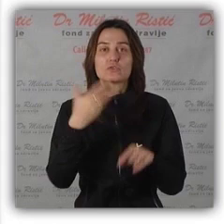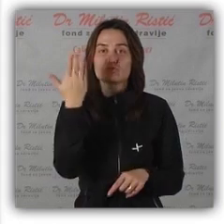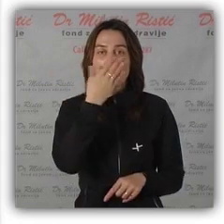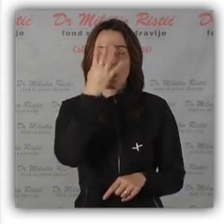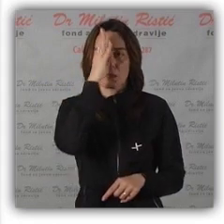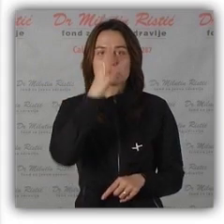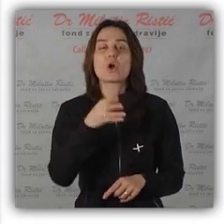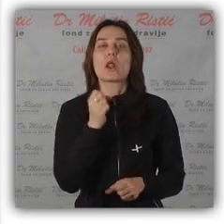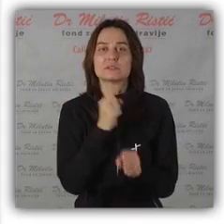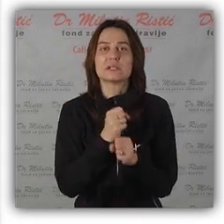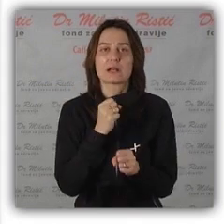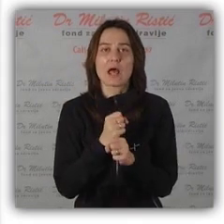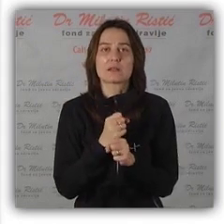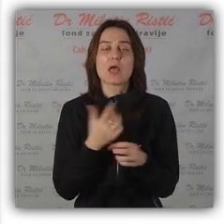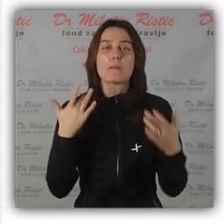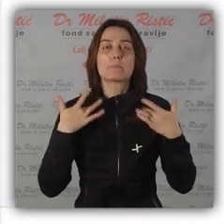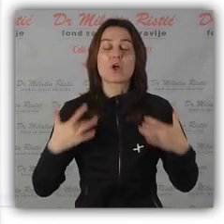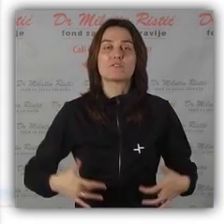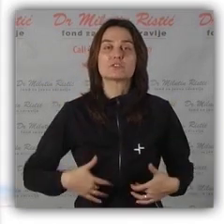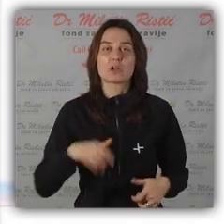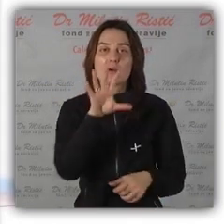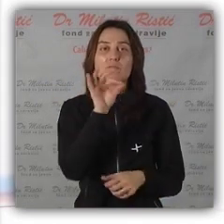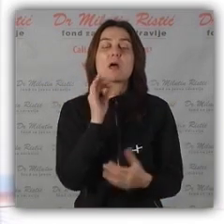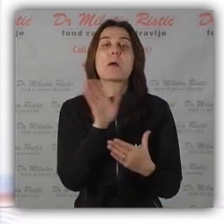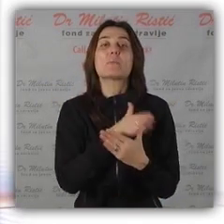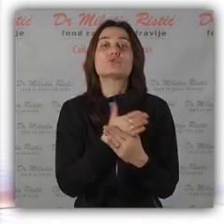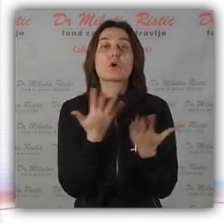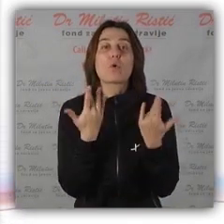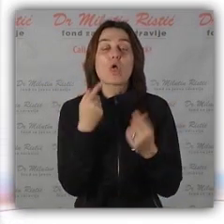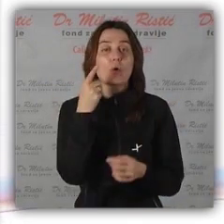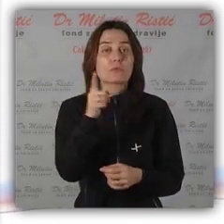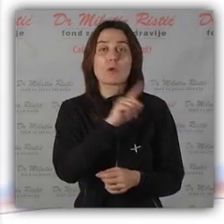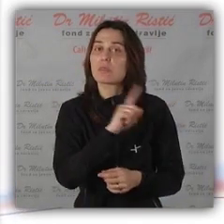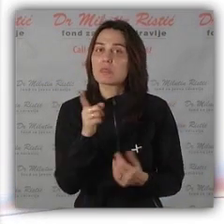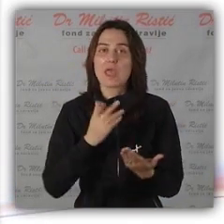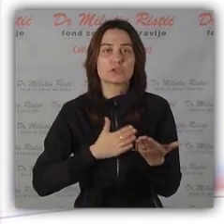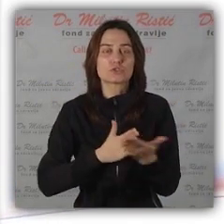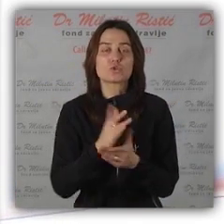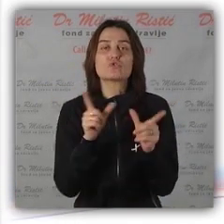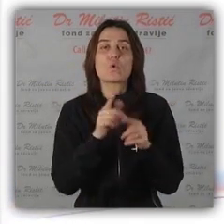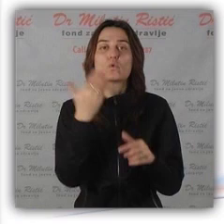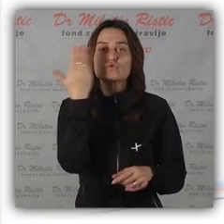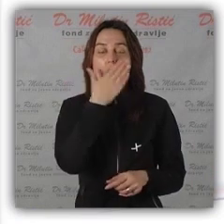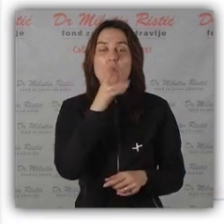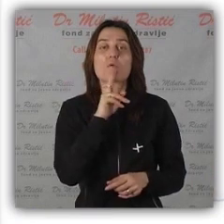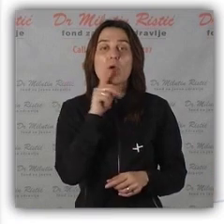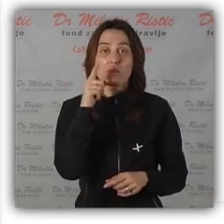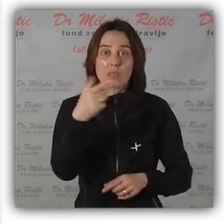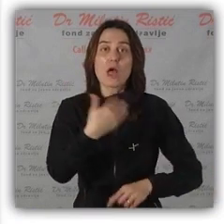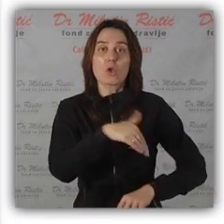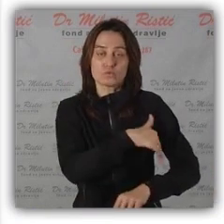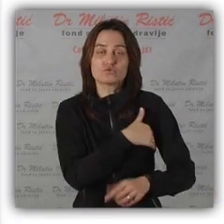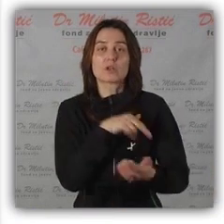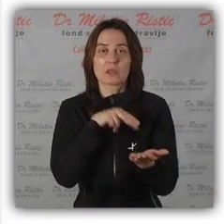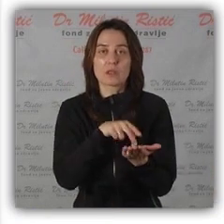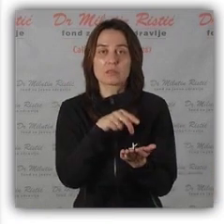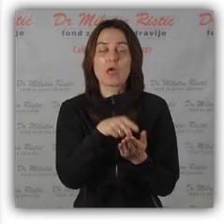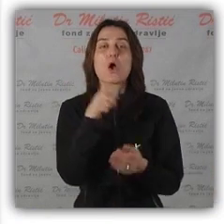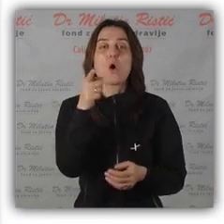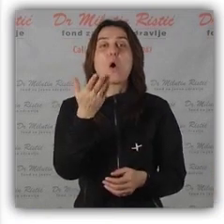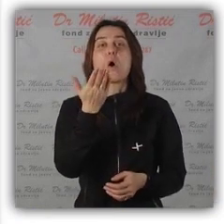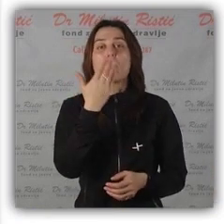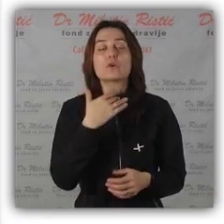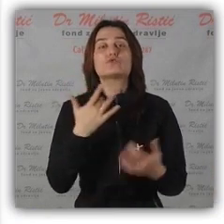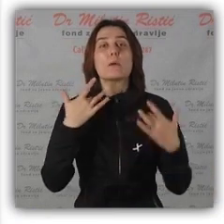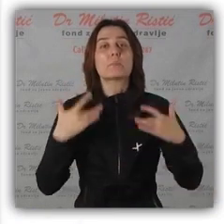školama pojedini školski psiholozi rade profesionalnu orijentaciju, međutim ukoliko to nije slučaj u školi koju taj učenik